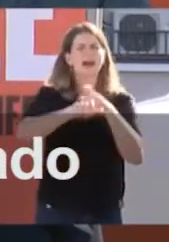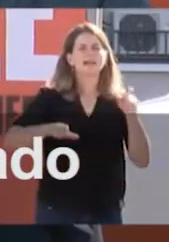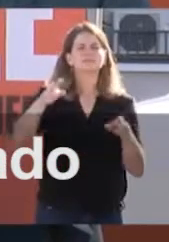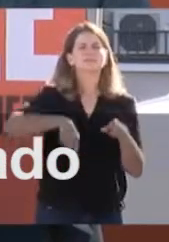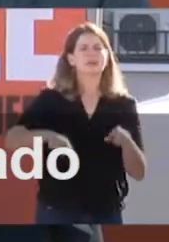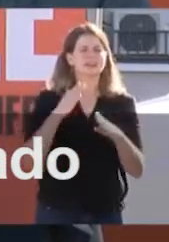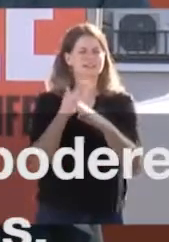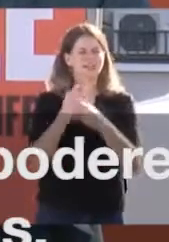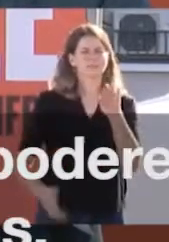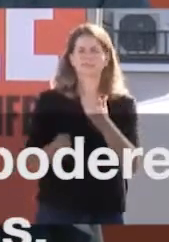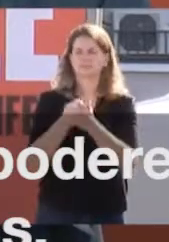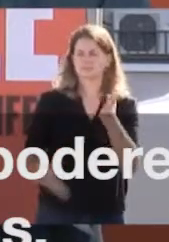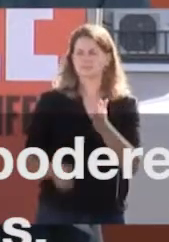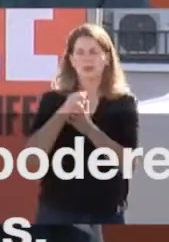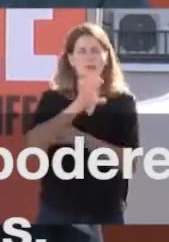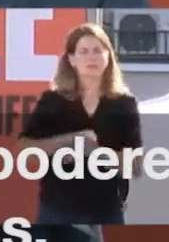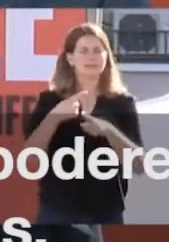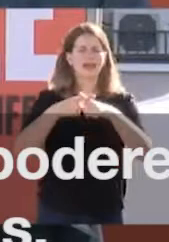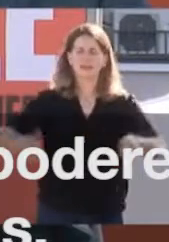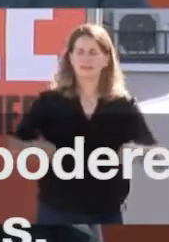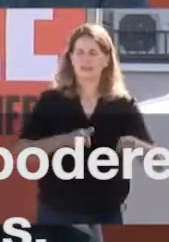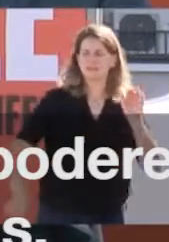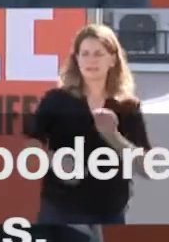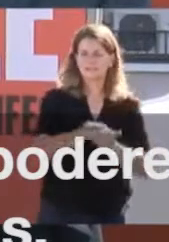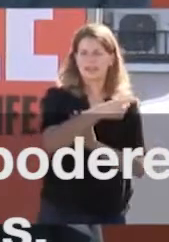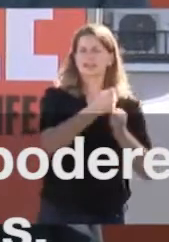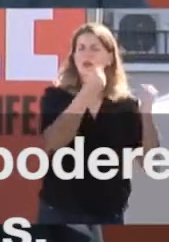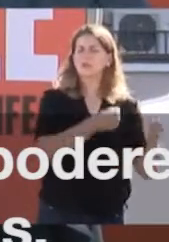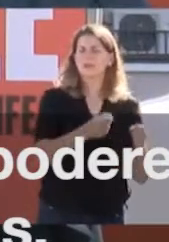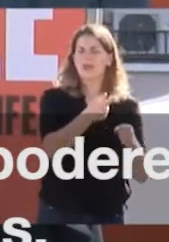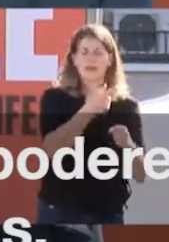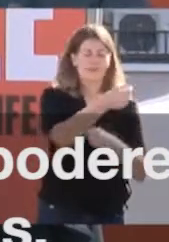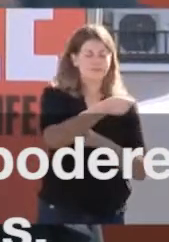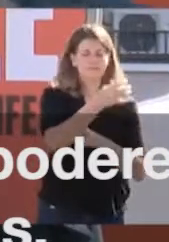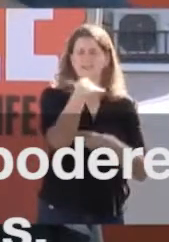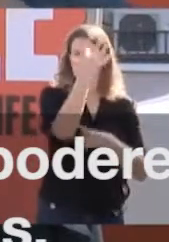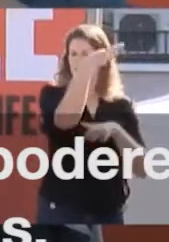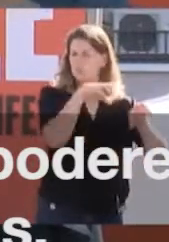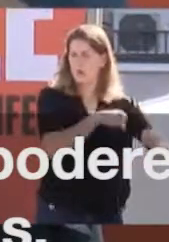ha deixat de pagar impostos, a diferència dels xoriços, dels poders financers i dels oligopolis.